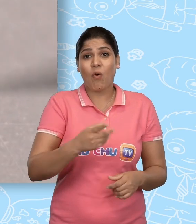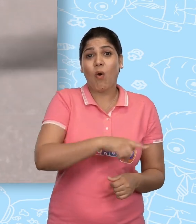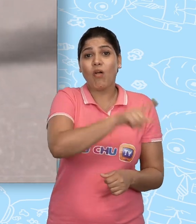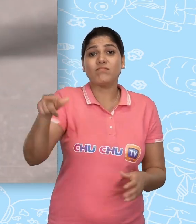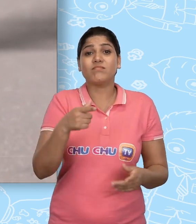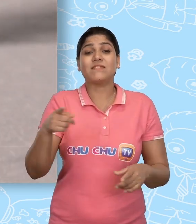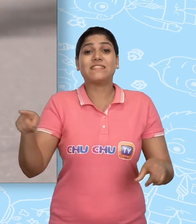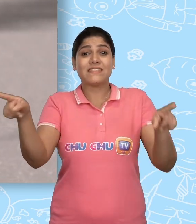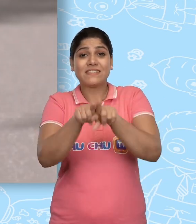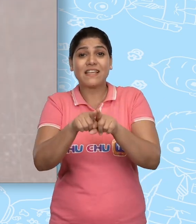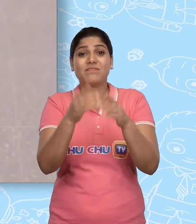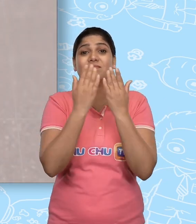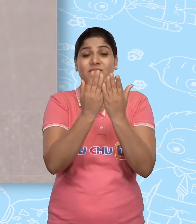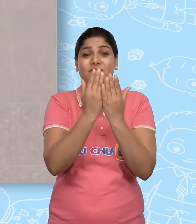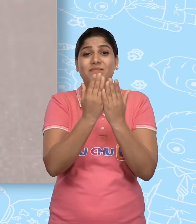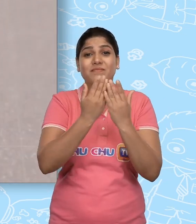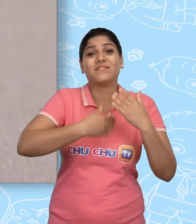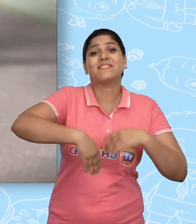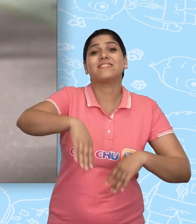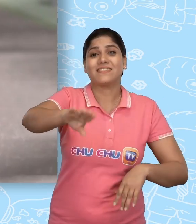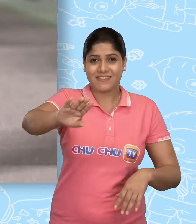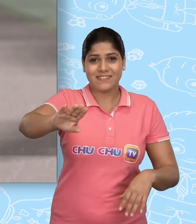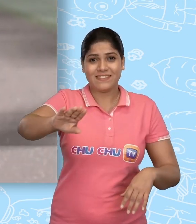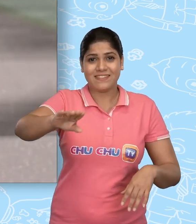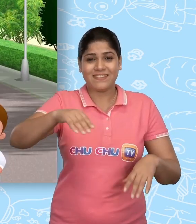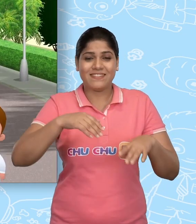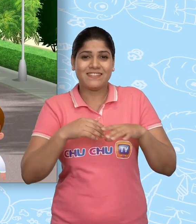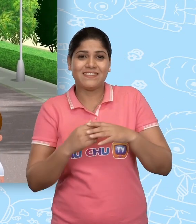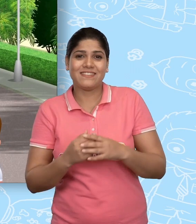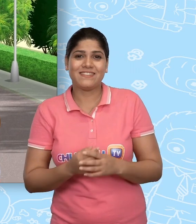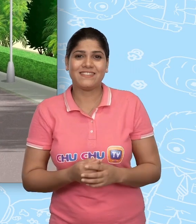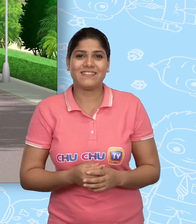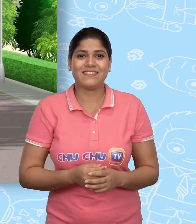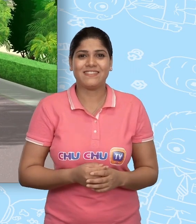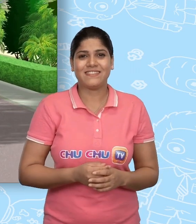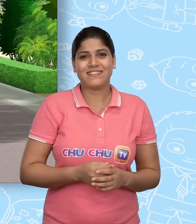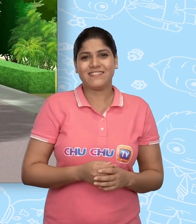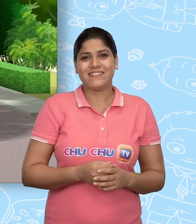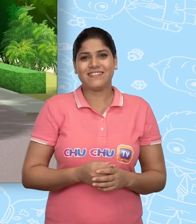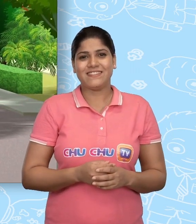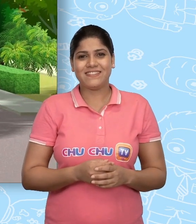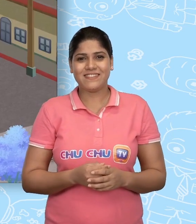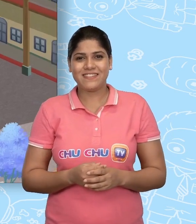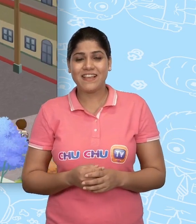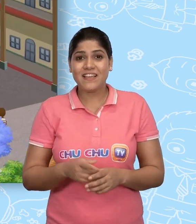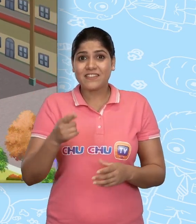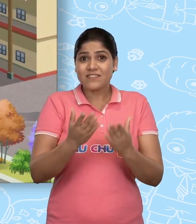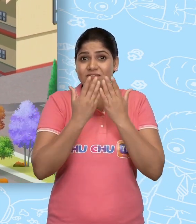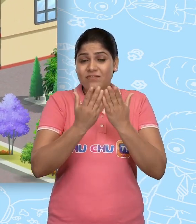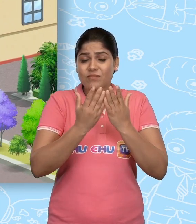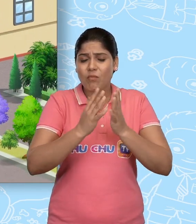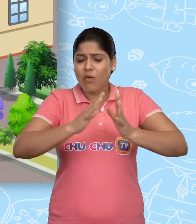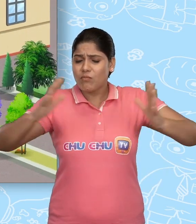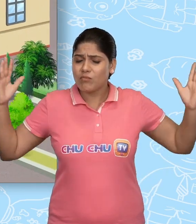चूचू, चाचा, चीकू और चीका सभी एक ही स्कूल में जाते थे। वो